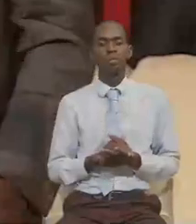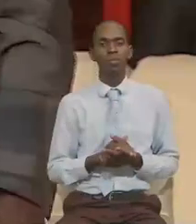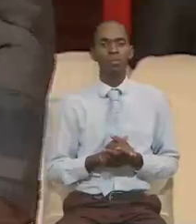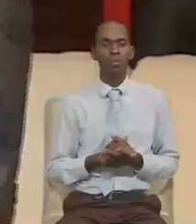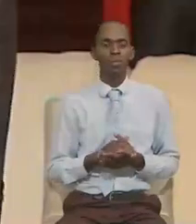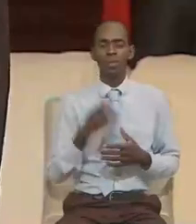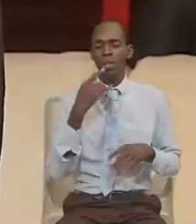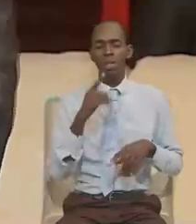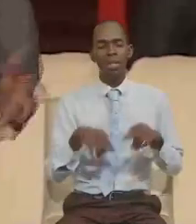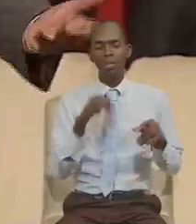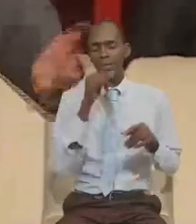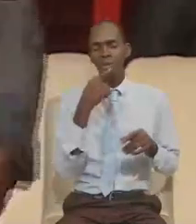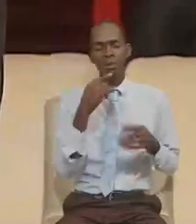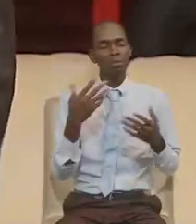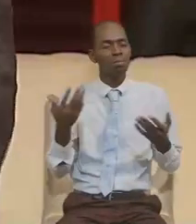sont nombreuses.